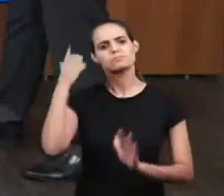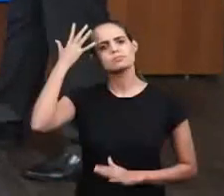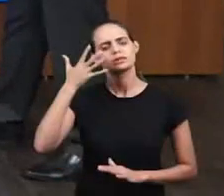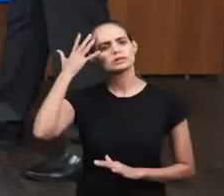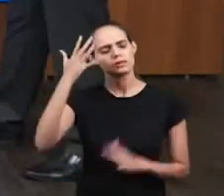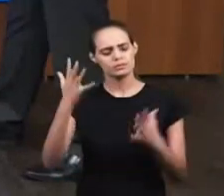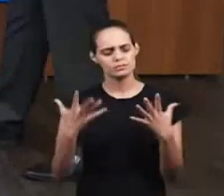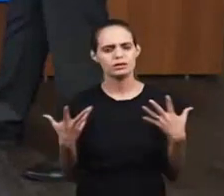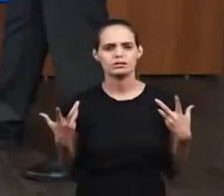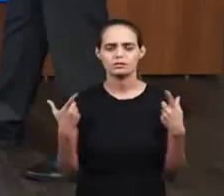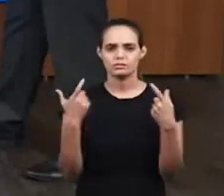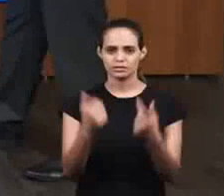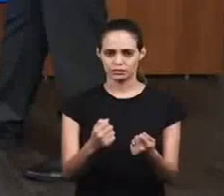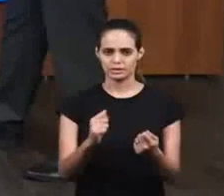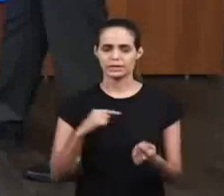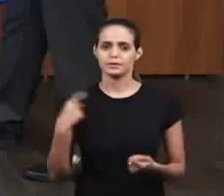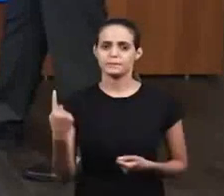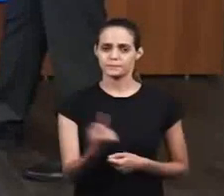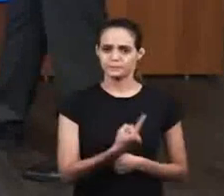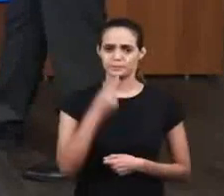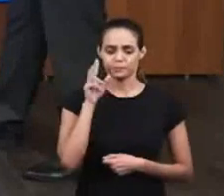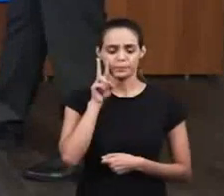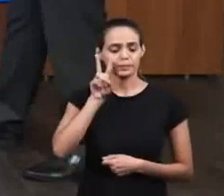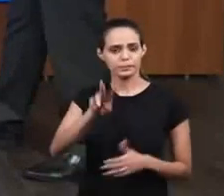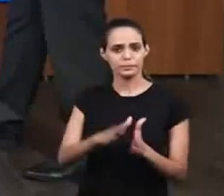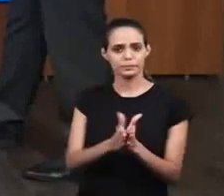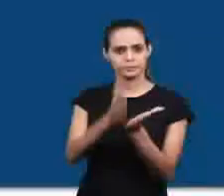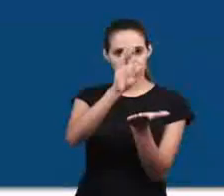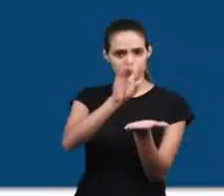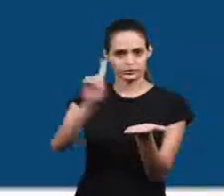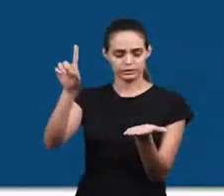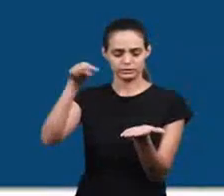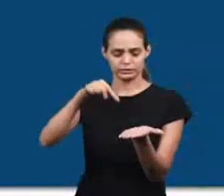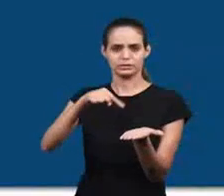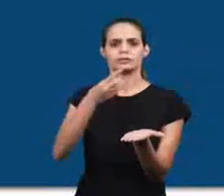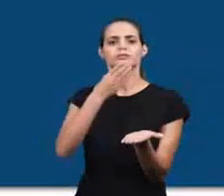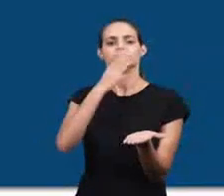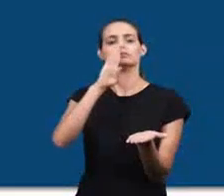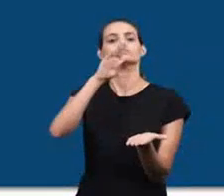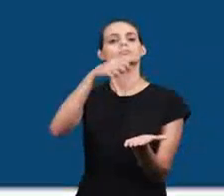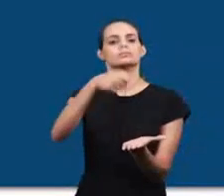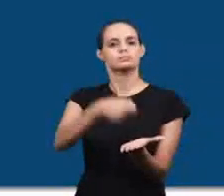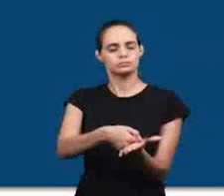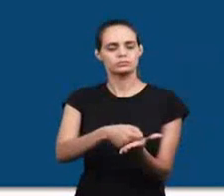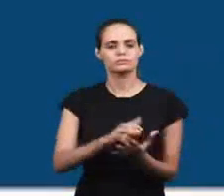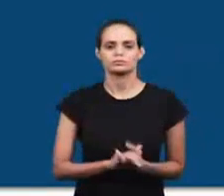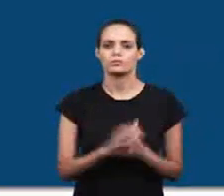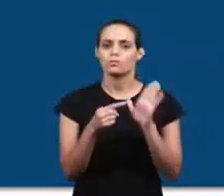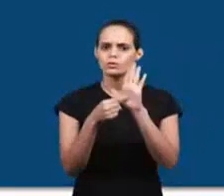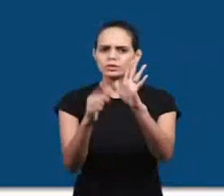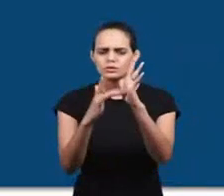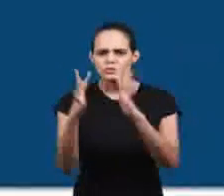Propheten Jesaja prophezeit wurde. In Kapitel 53, Vers 5. Was